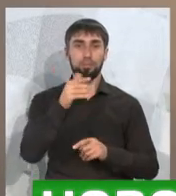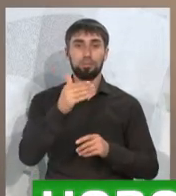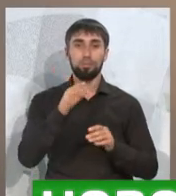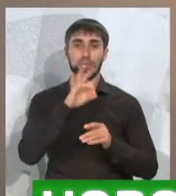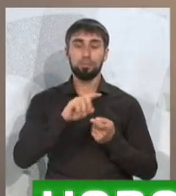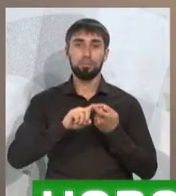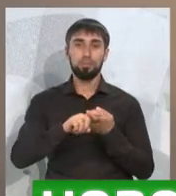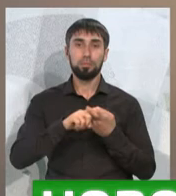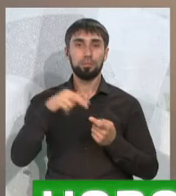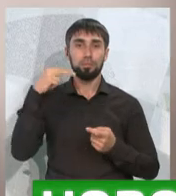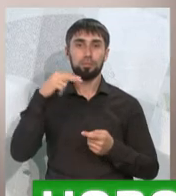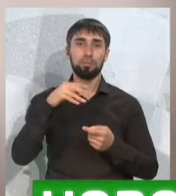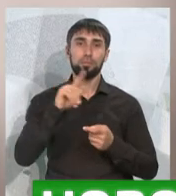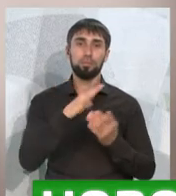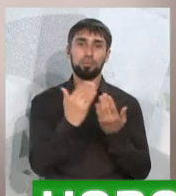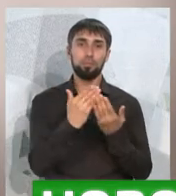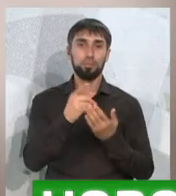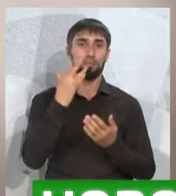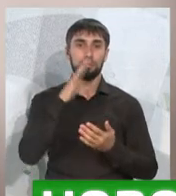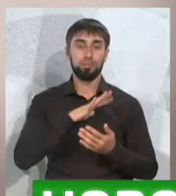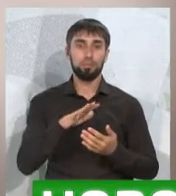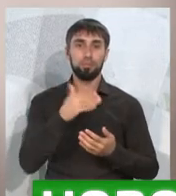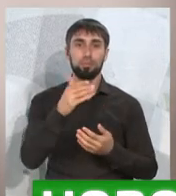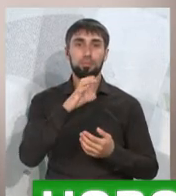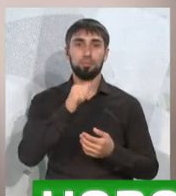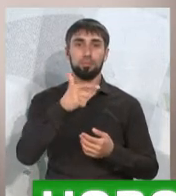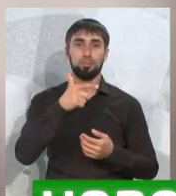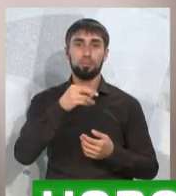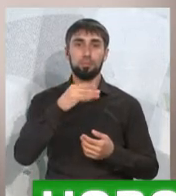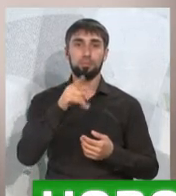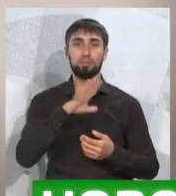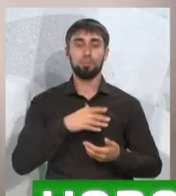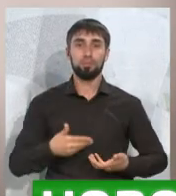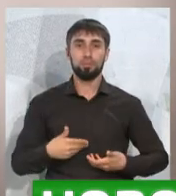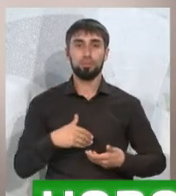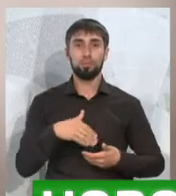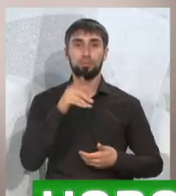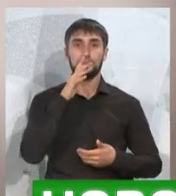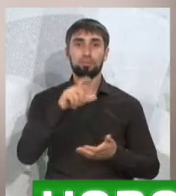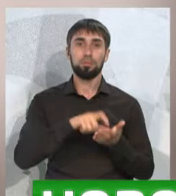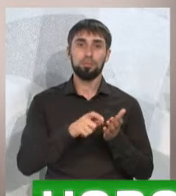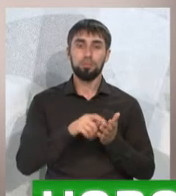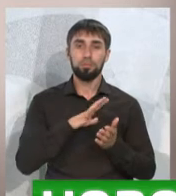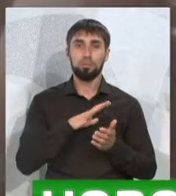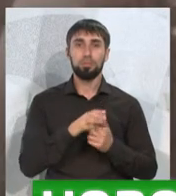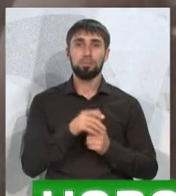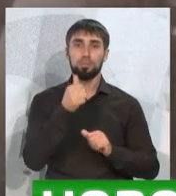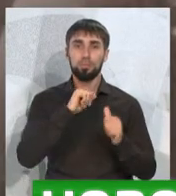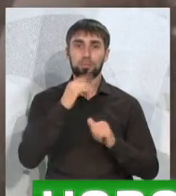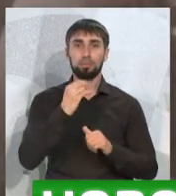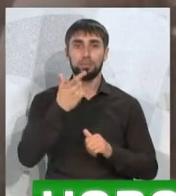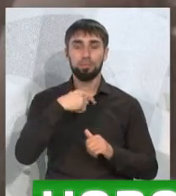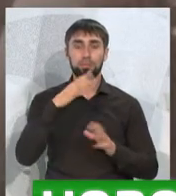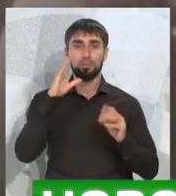собирался. Юность и молодость будущего писателя проходили в селении Сагапши, в дни, когда представителям его класса приходилось с лихвой испытывать на себе